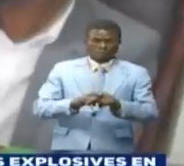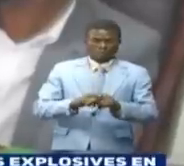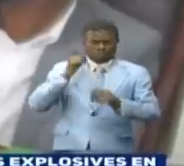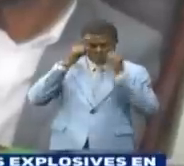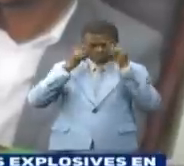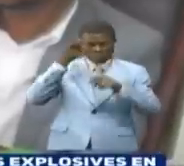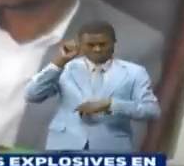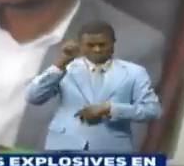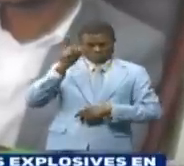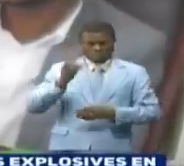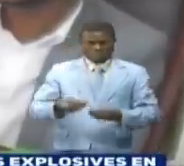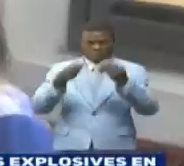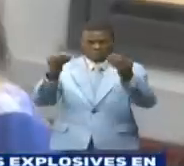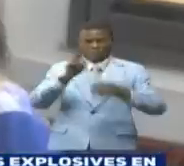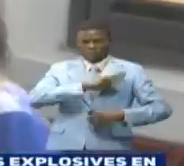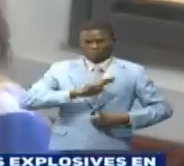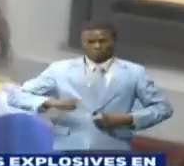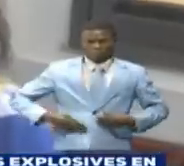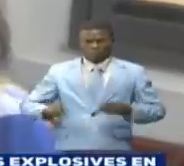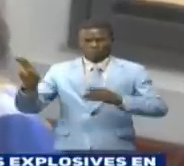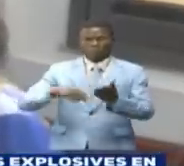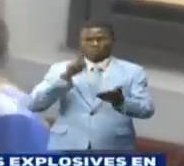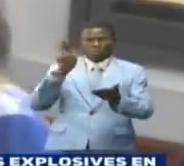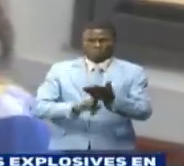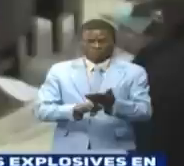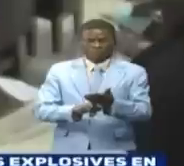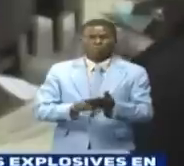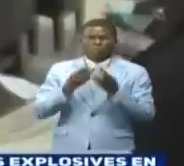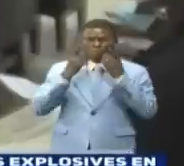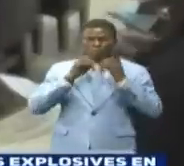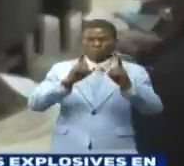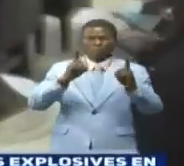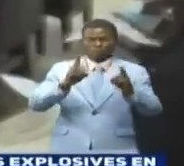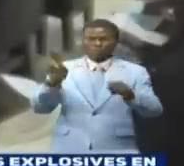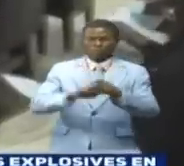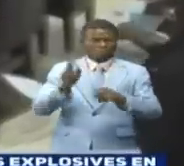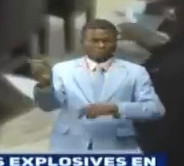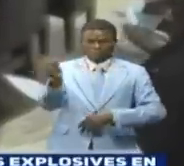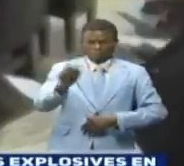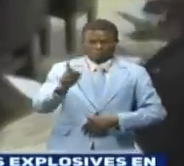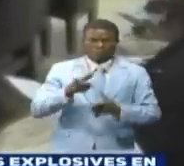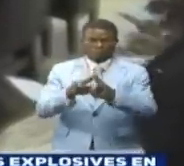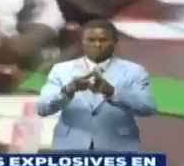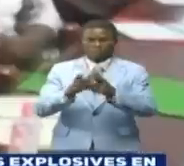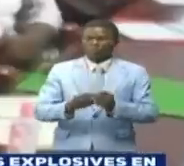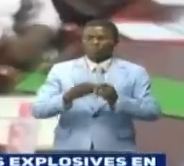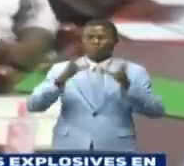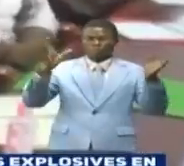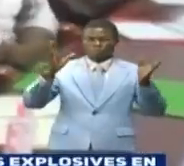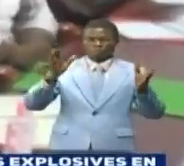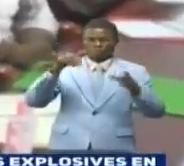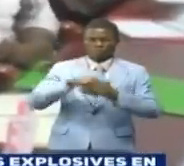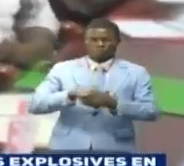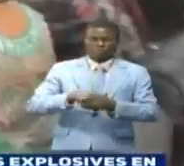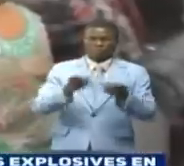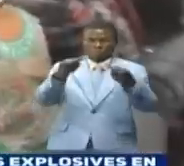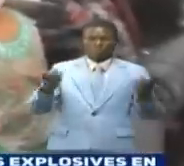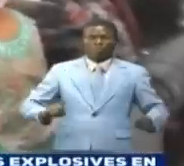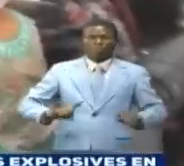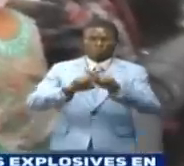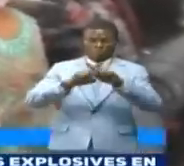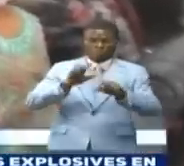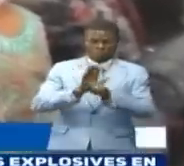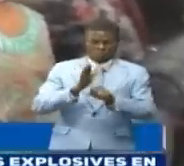soucis étant d'amener la RDC à la signature de la déclaration de non-utilisation des armes explosives dans les zones peuplées